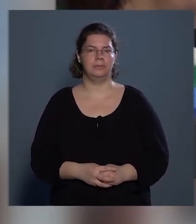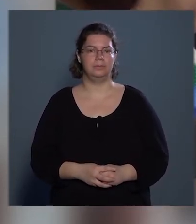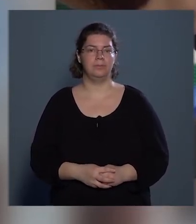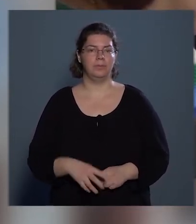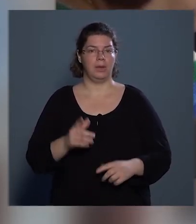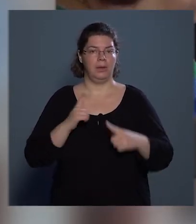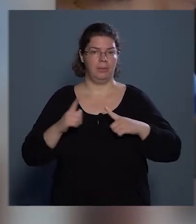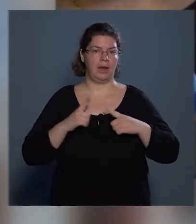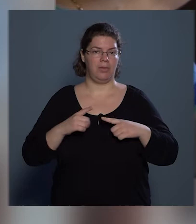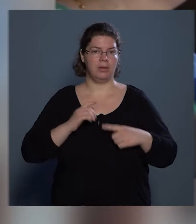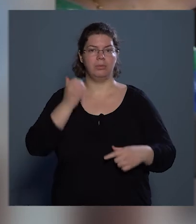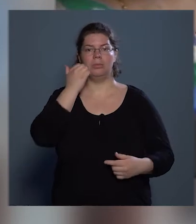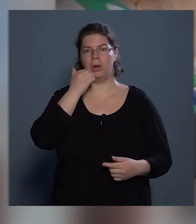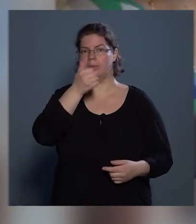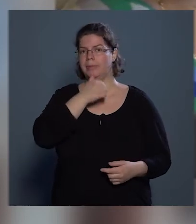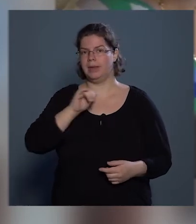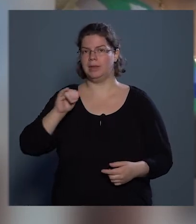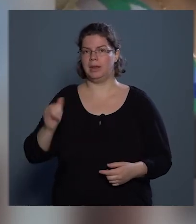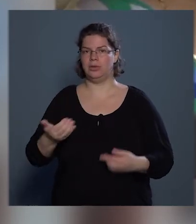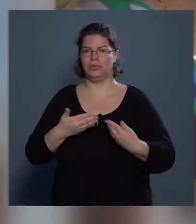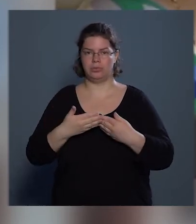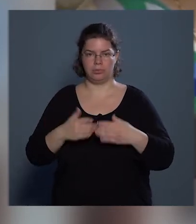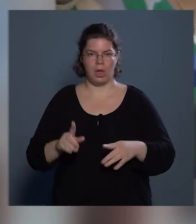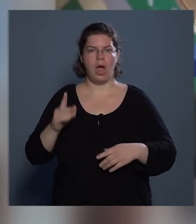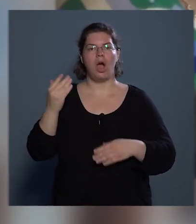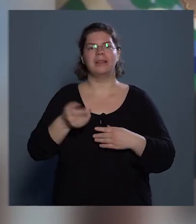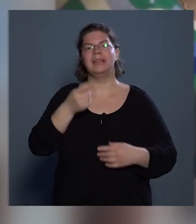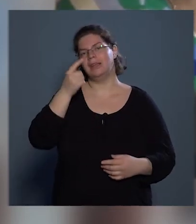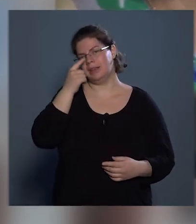Megvárjuk, még Mak Péter úr is megnyitja, addig Nemes úrnak adok szót.